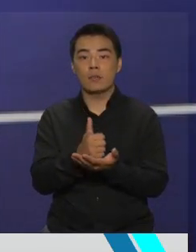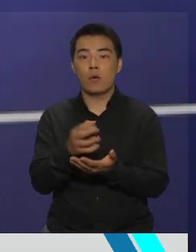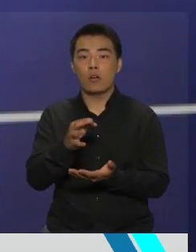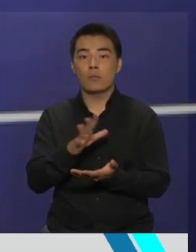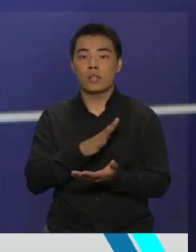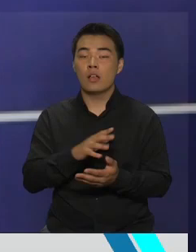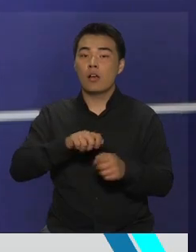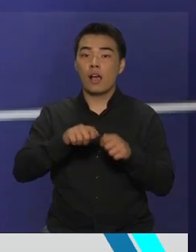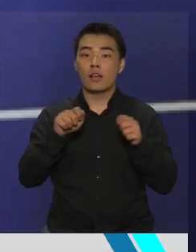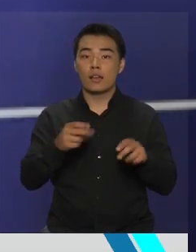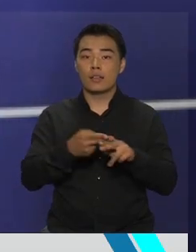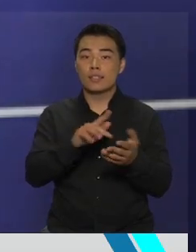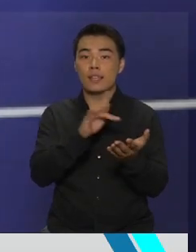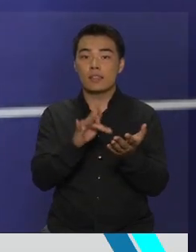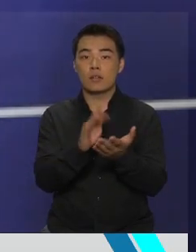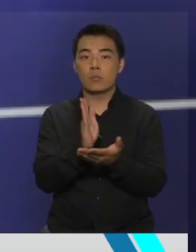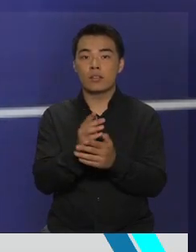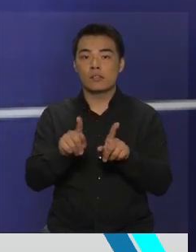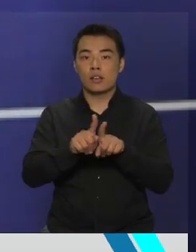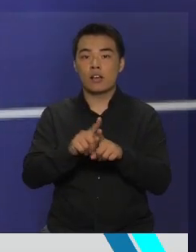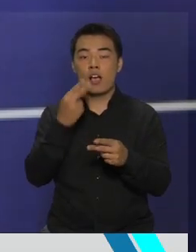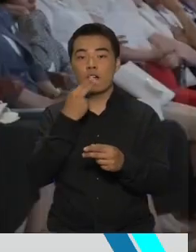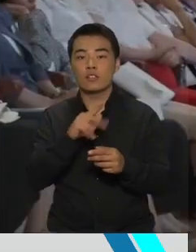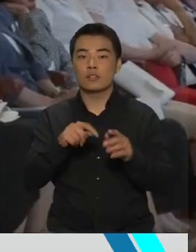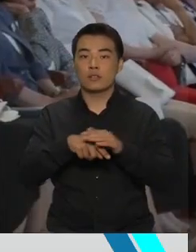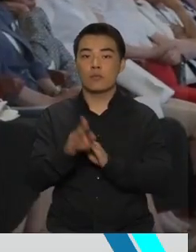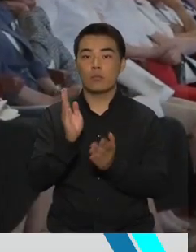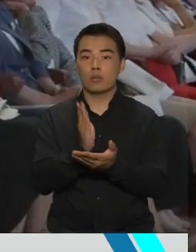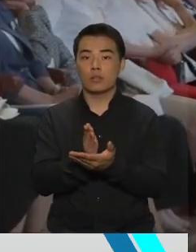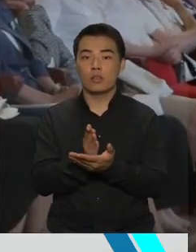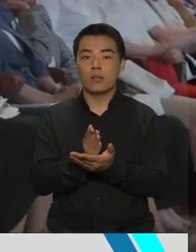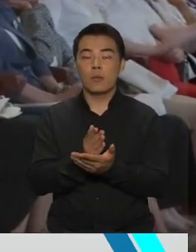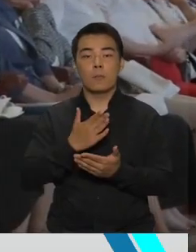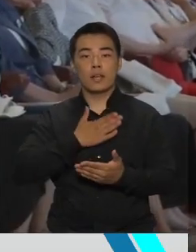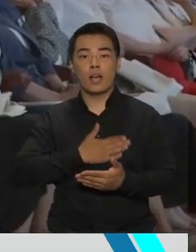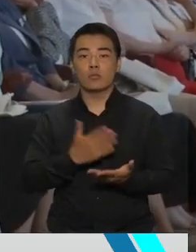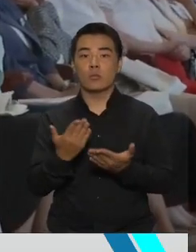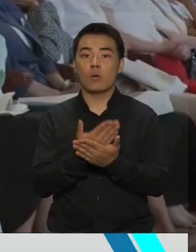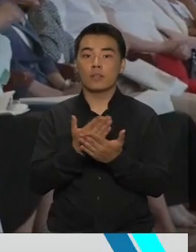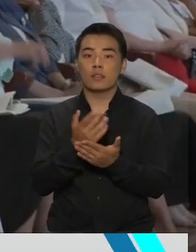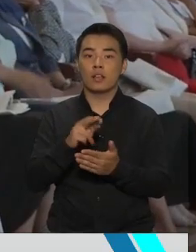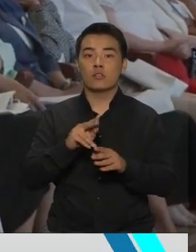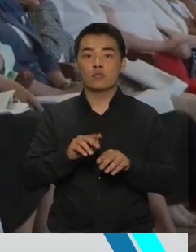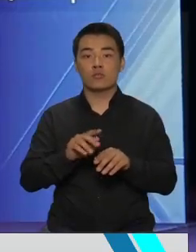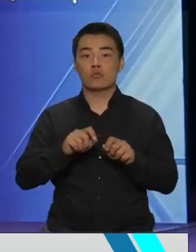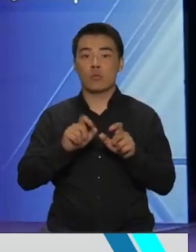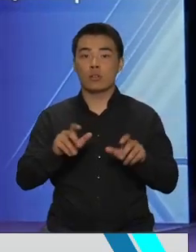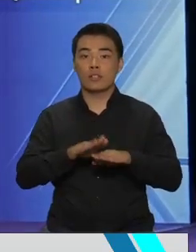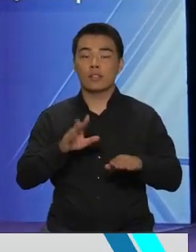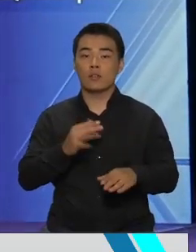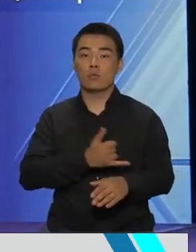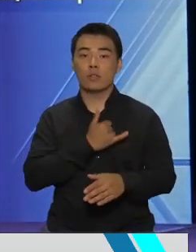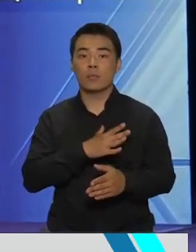Открытие такого центра станет эффективным проектом для Туралского региона. Приятной новостью не только для школьников, но и учителей